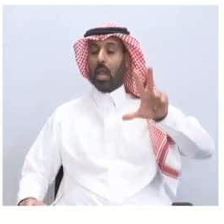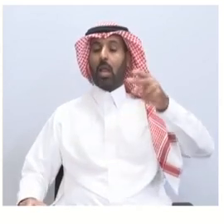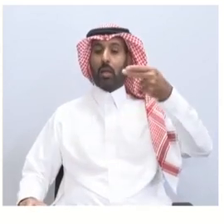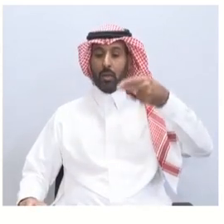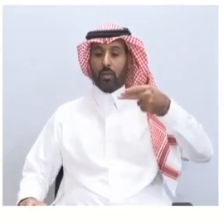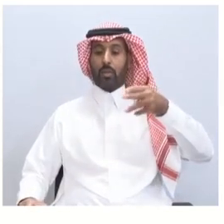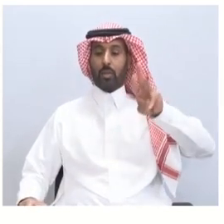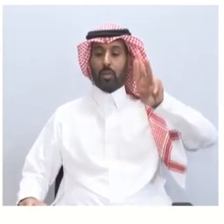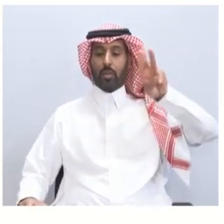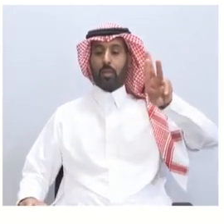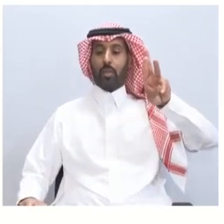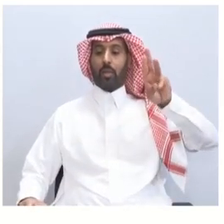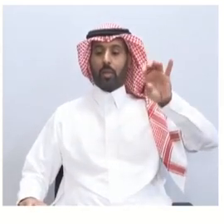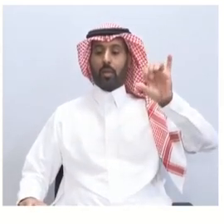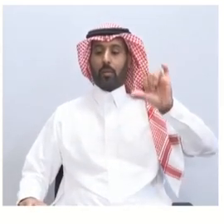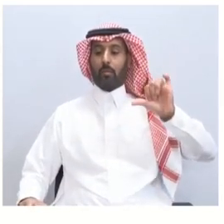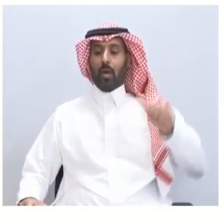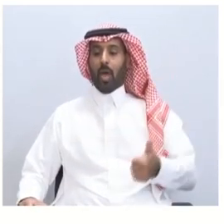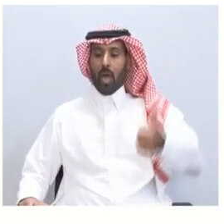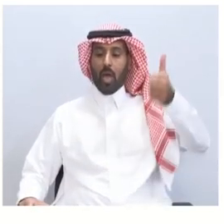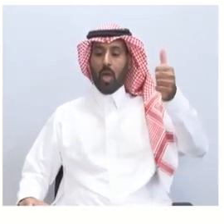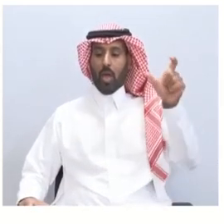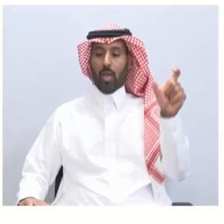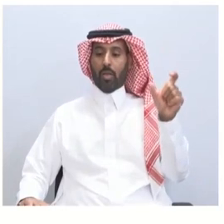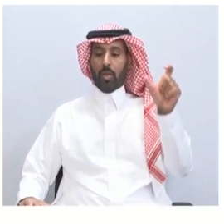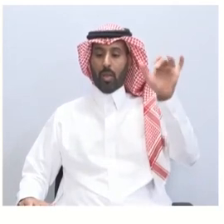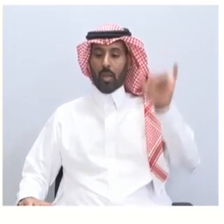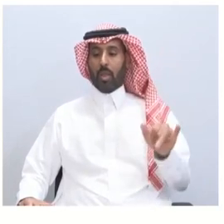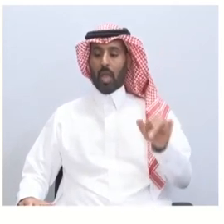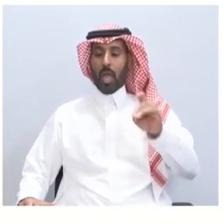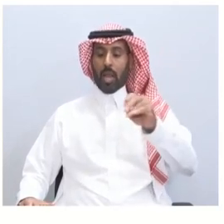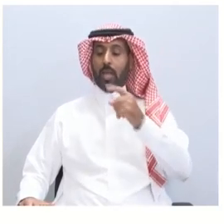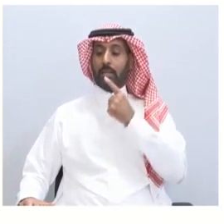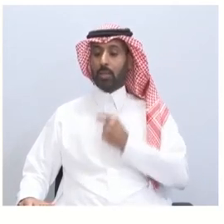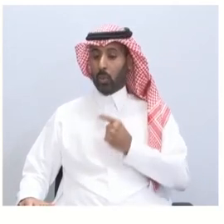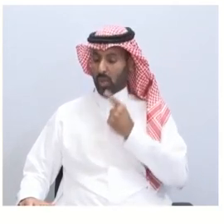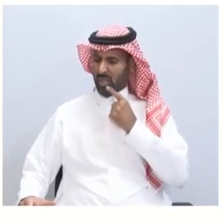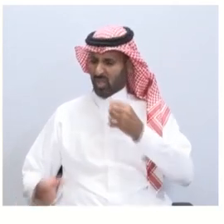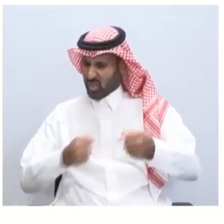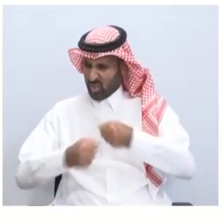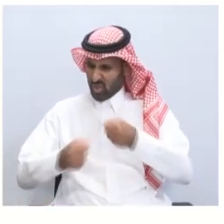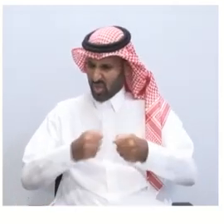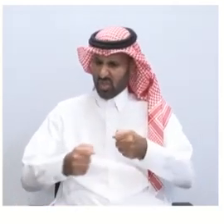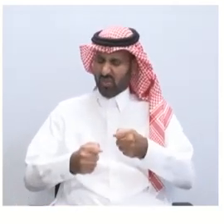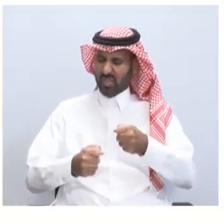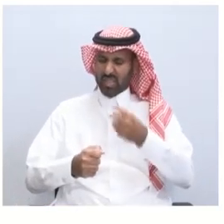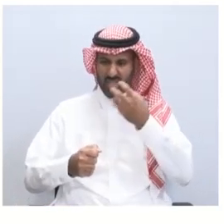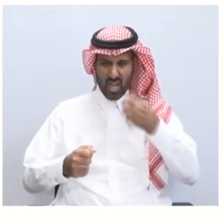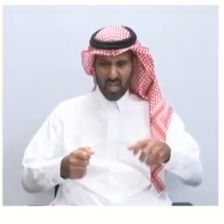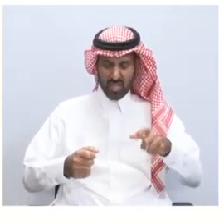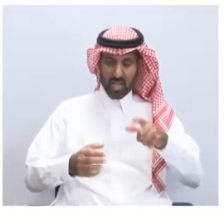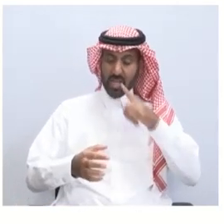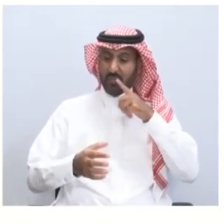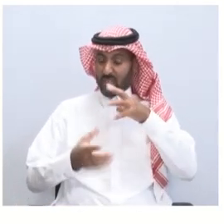كانت ان ان تزعزع وتفسد قيام